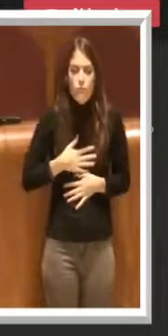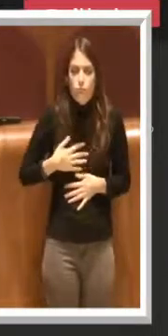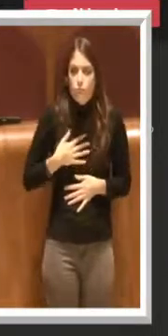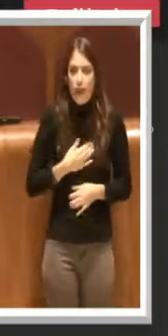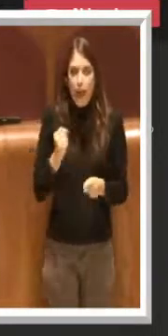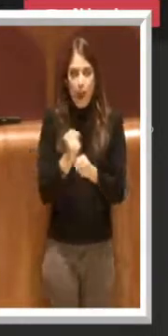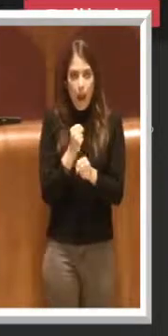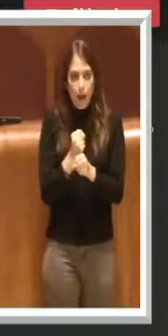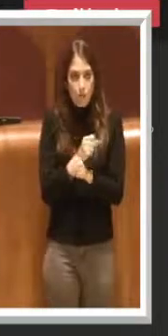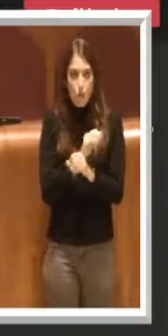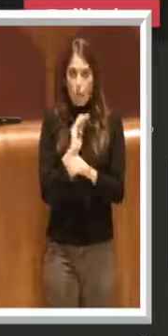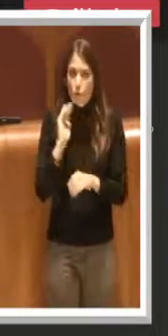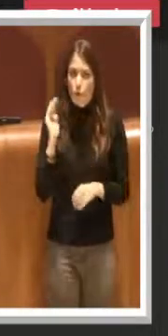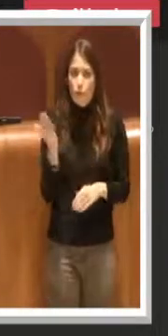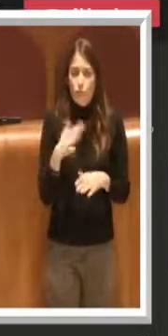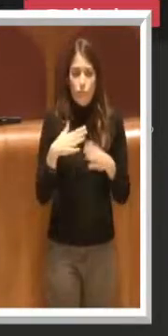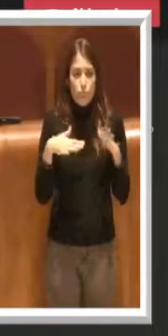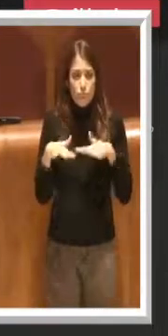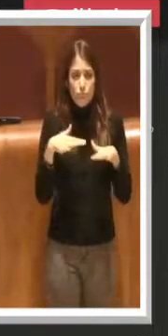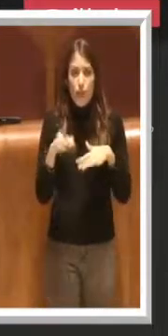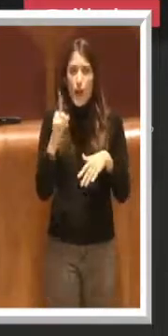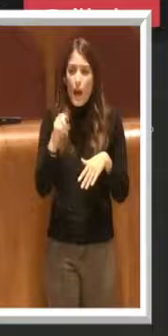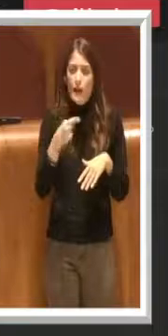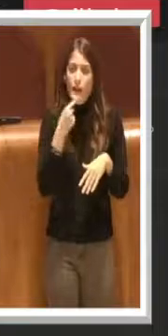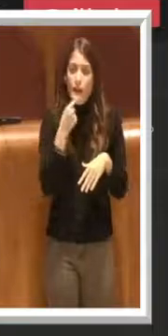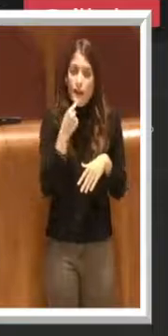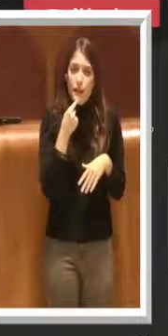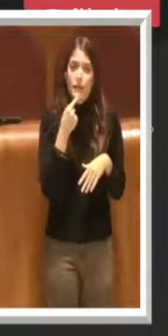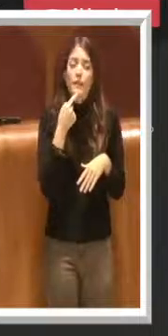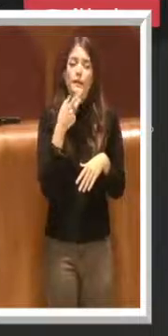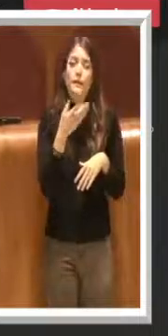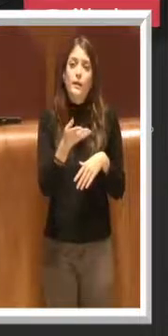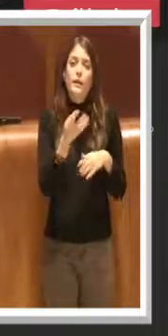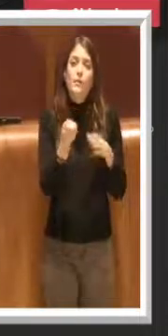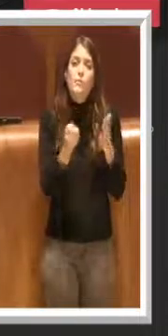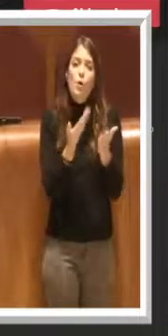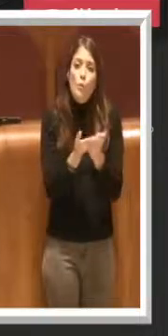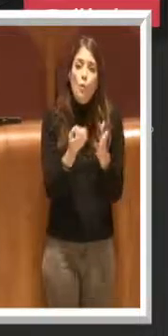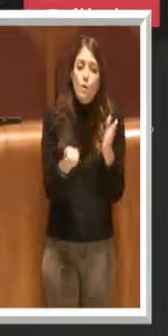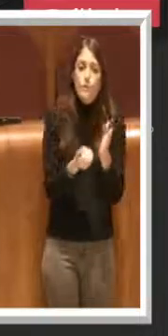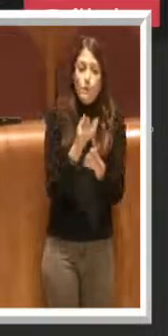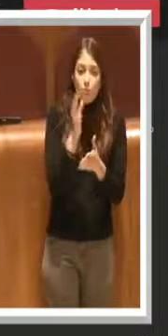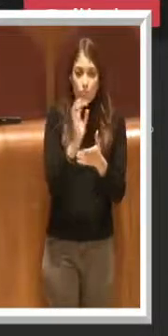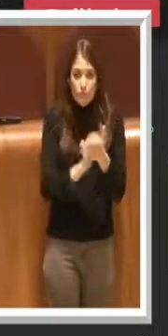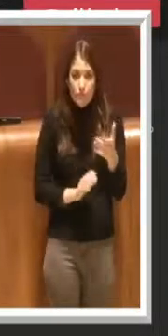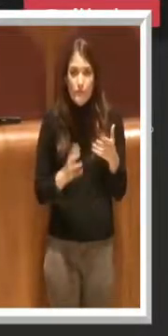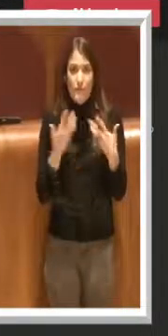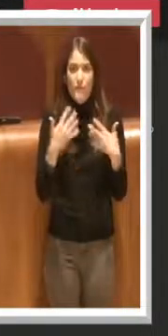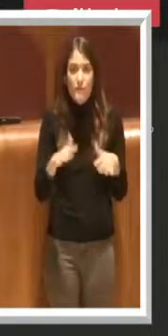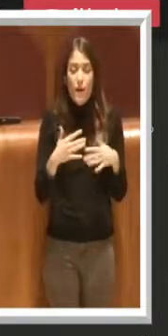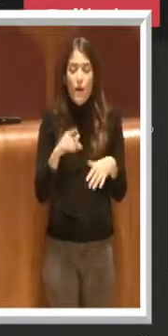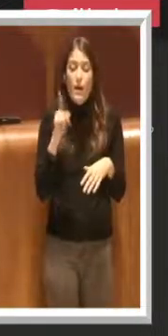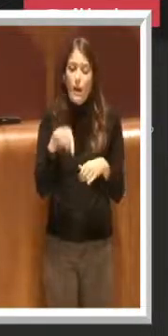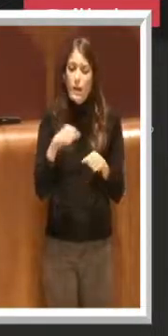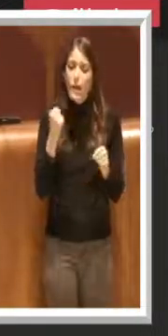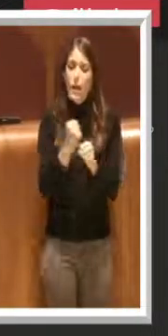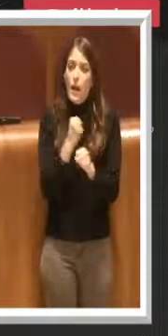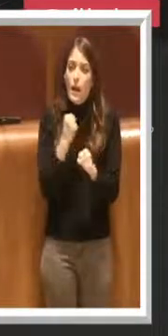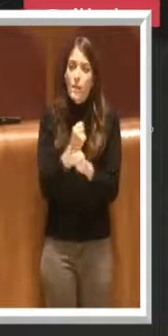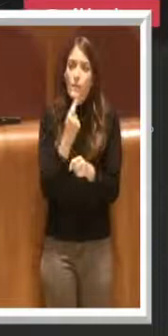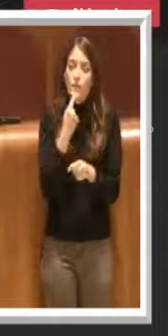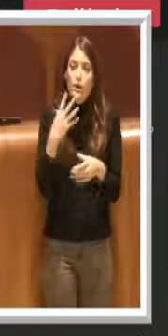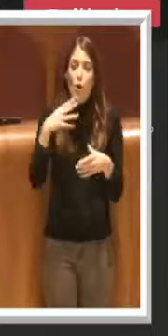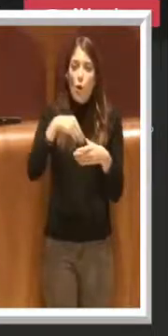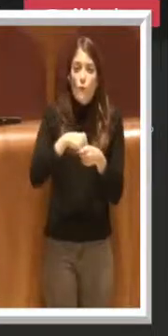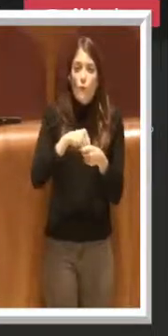da tutti, anche da chi questa proposta l'ha sviluppata, e anche il lavoro che hanno fatto nel coinvolgere